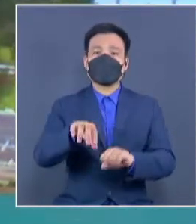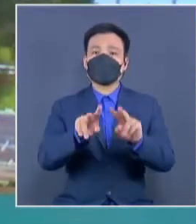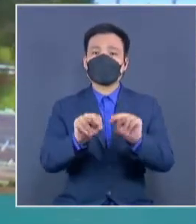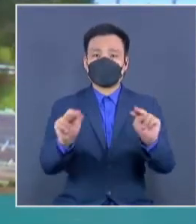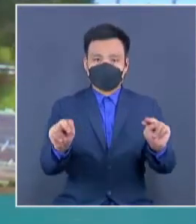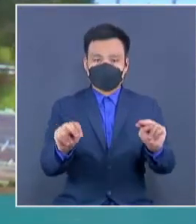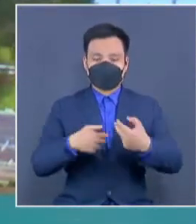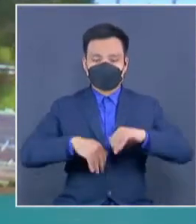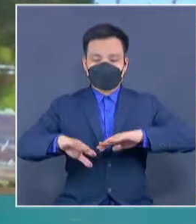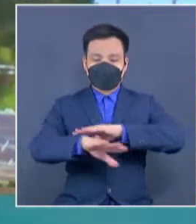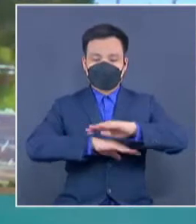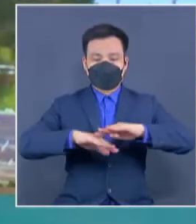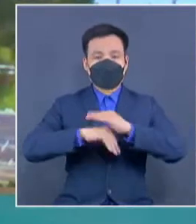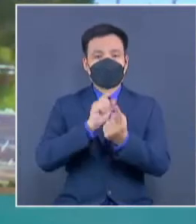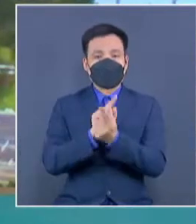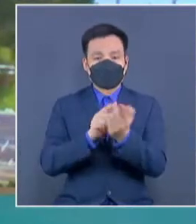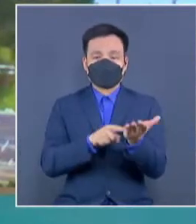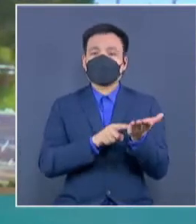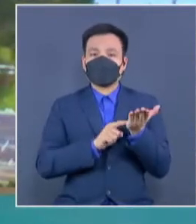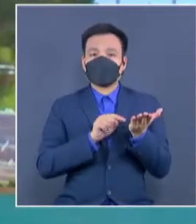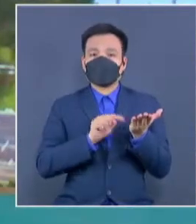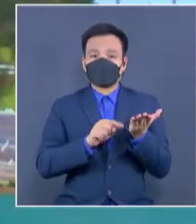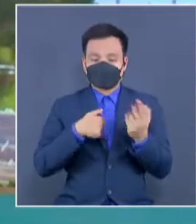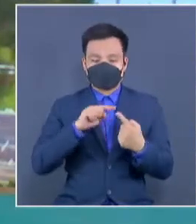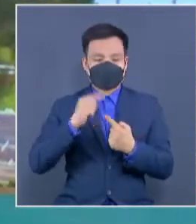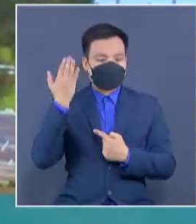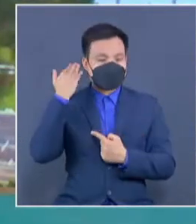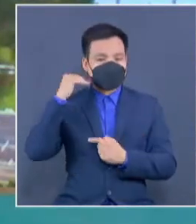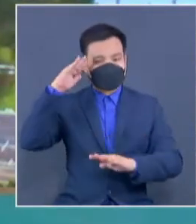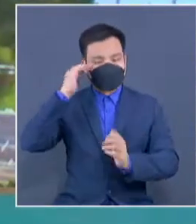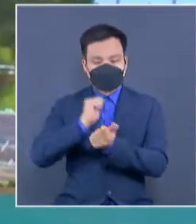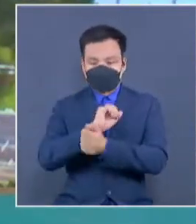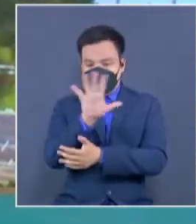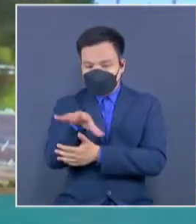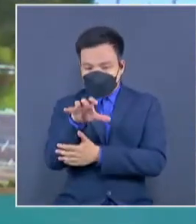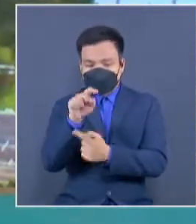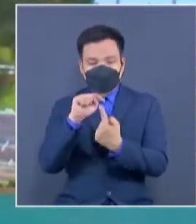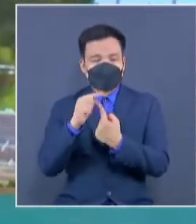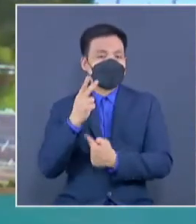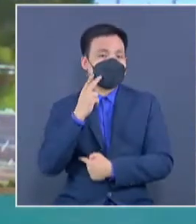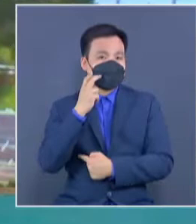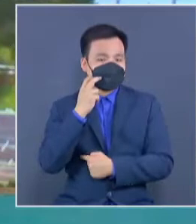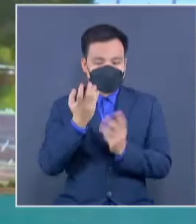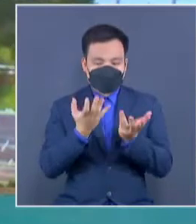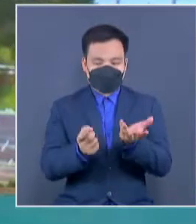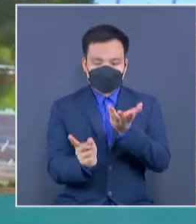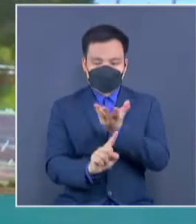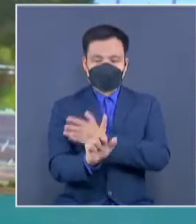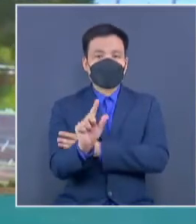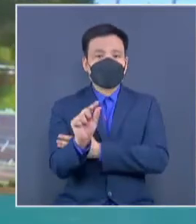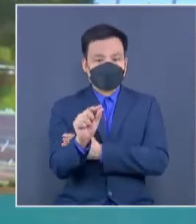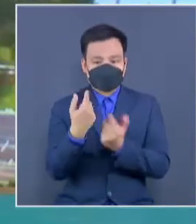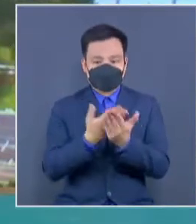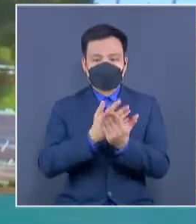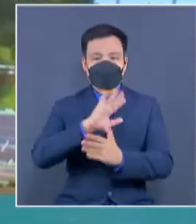ลางที่ตรวจยึดไว้ได้เนี่ยก็คือการล่อซื้อยาเสพติดเป็นไอซ์น้ำหนัก20กิโลกรัมนะครับรวมมูลค่าแล้วเนี่ยประม